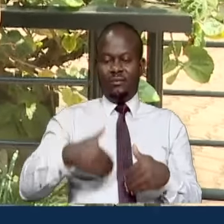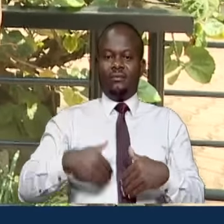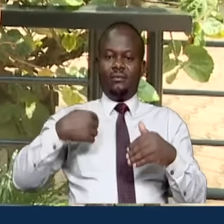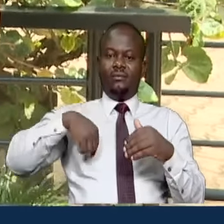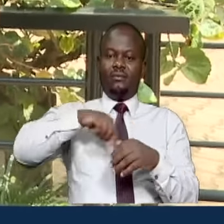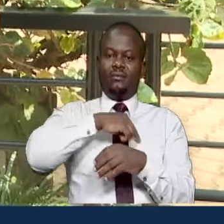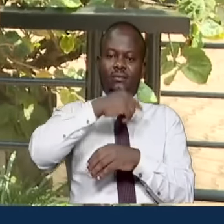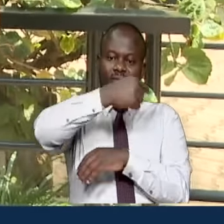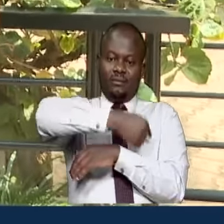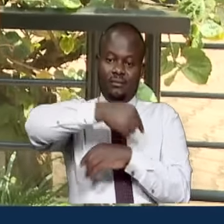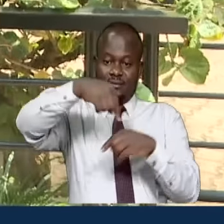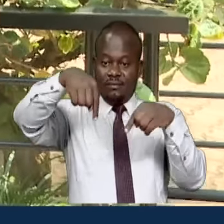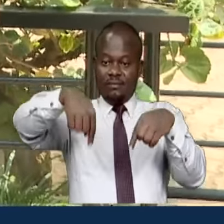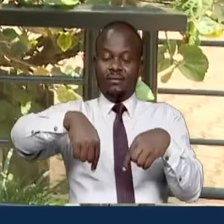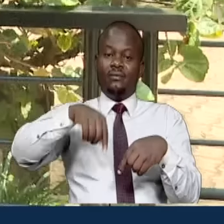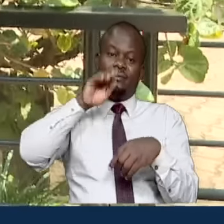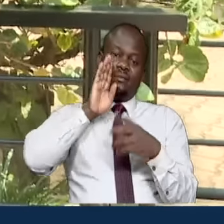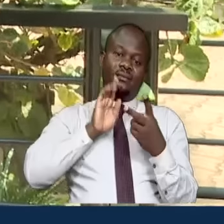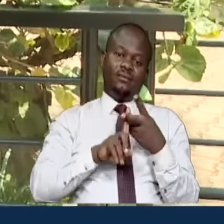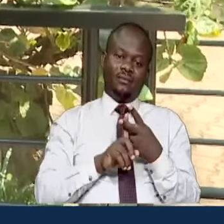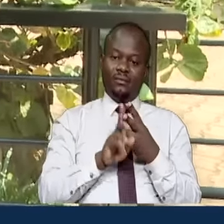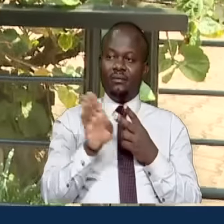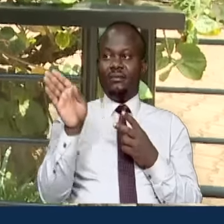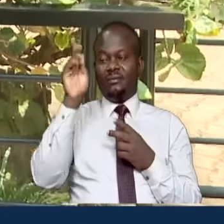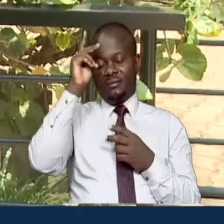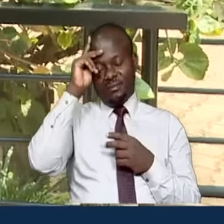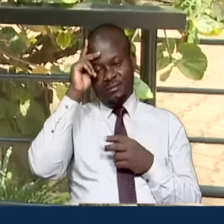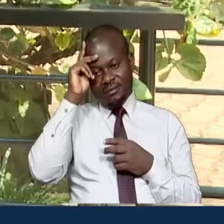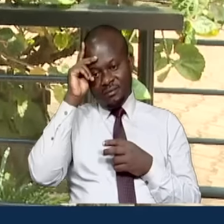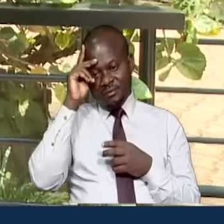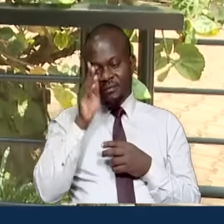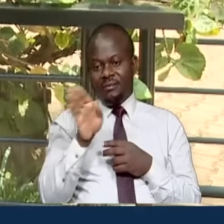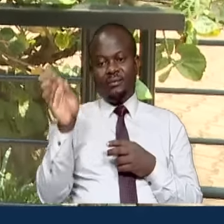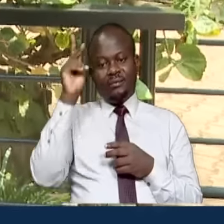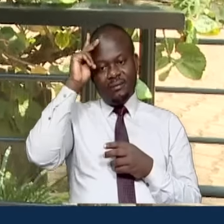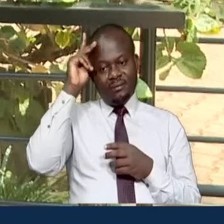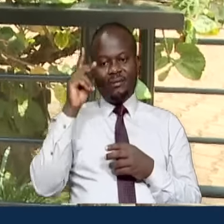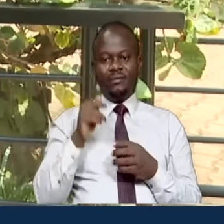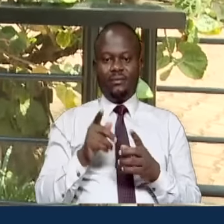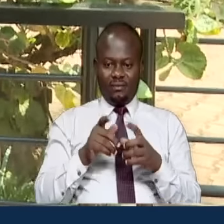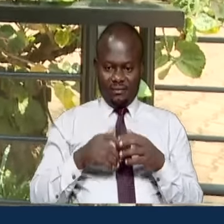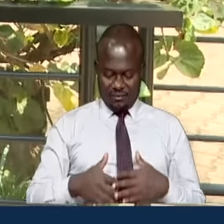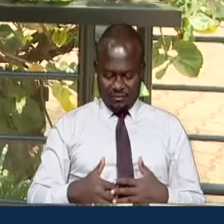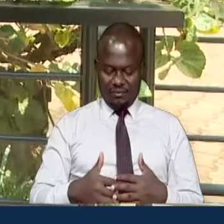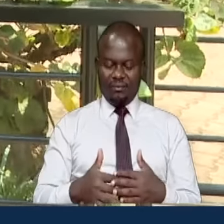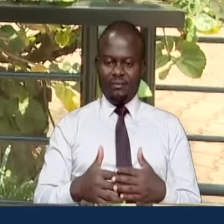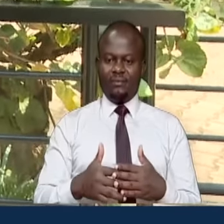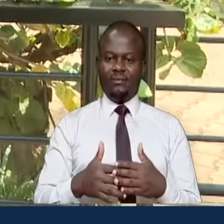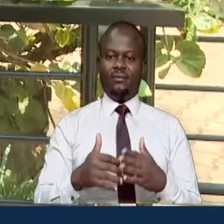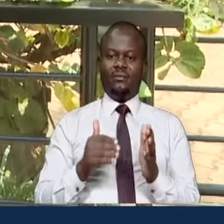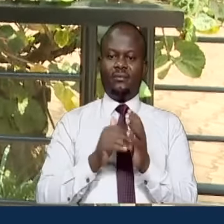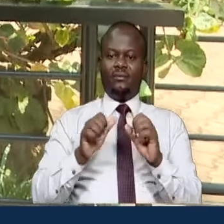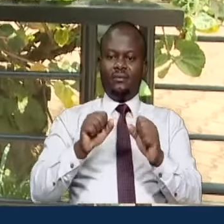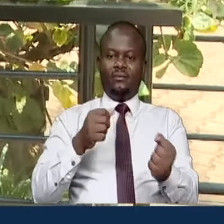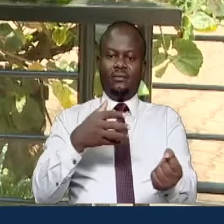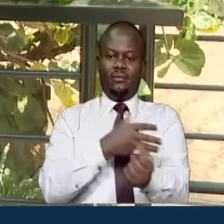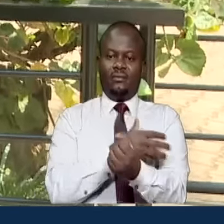minsi inzoga, ibiyobyabwenge, inda no gufatwa ku